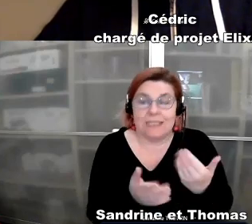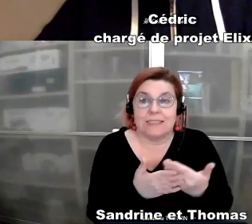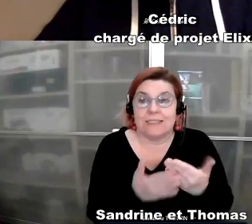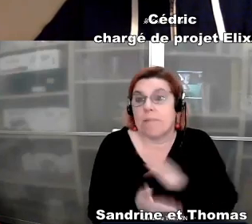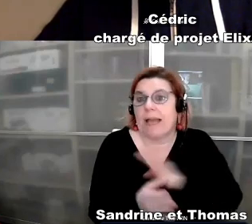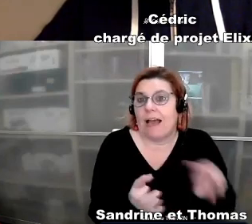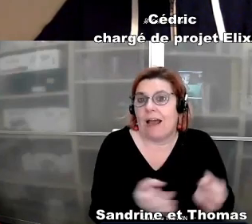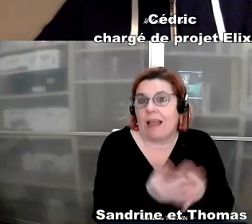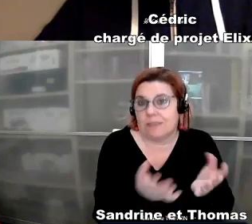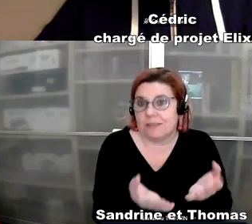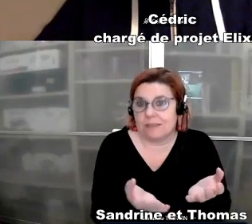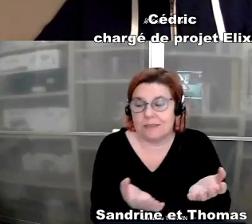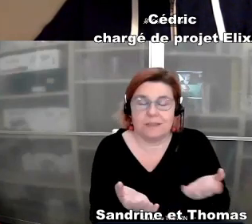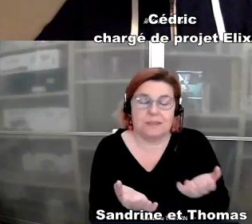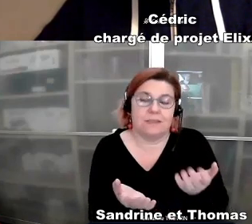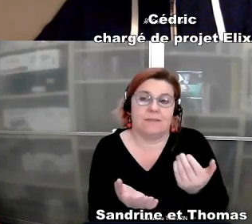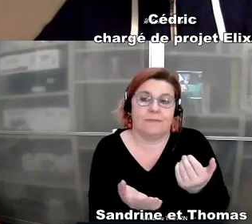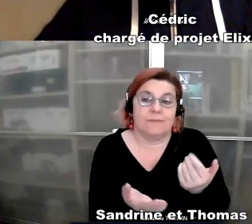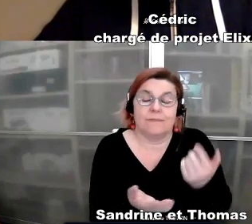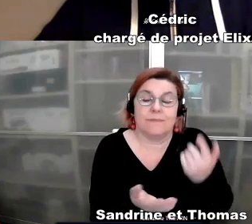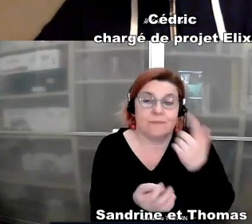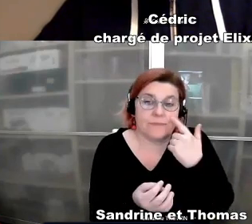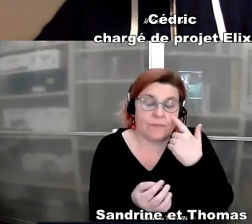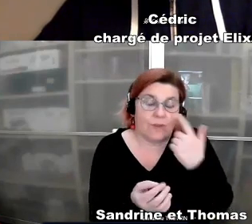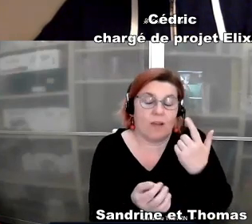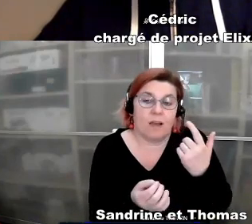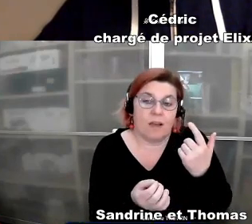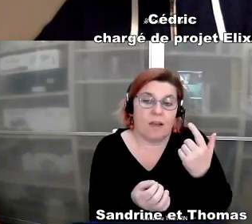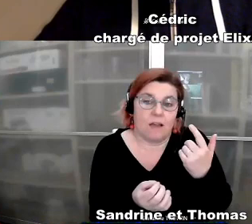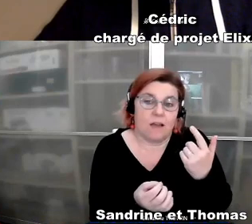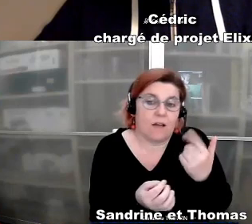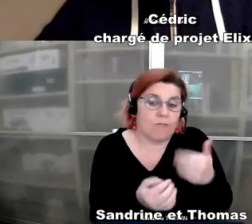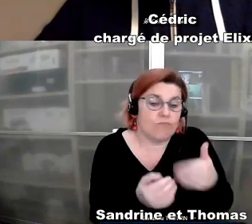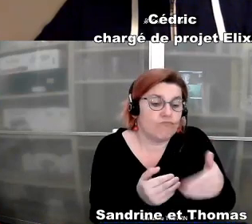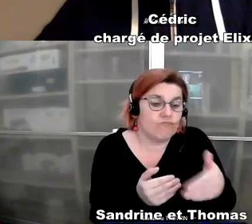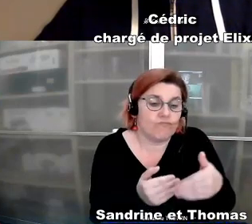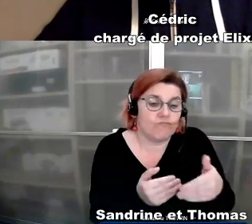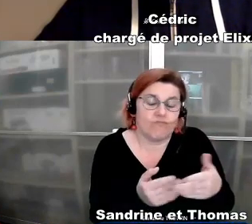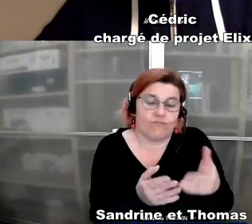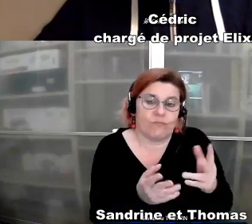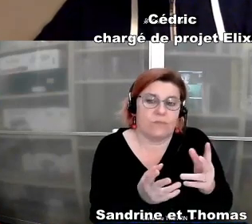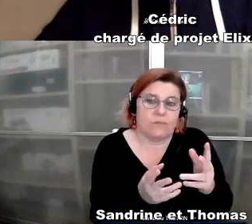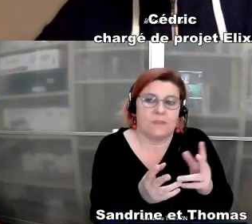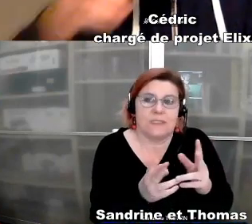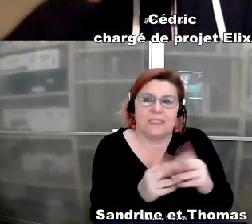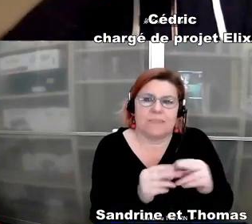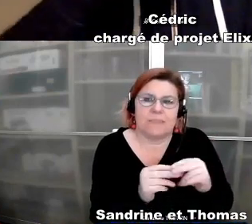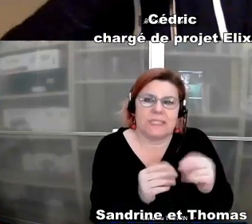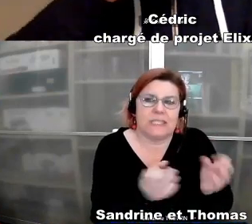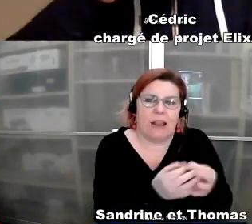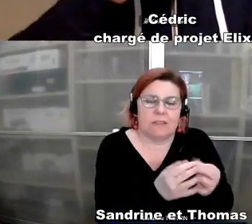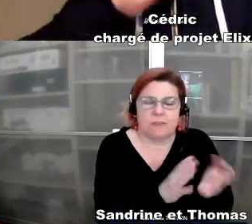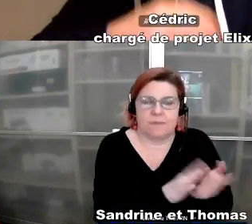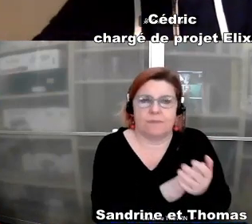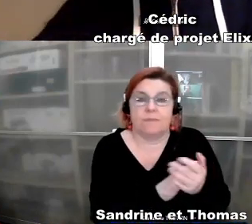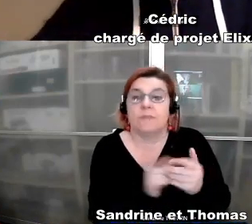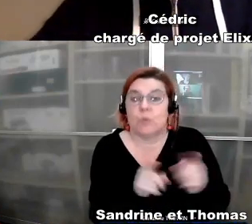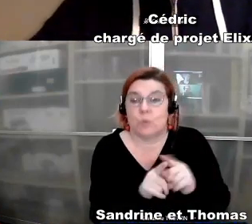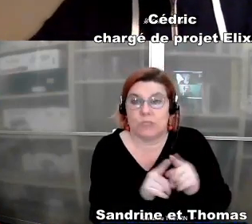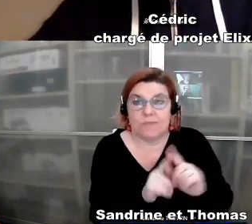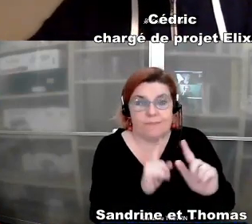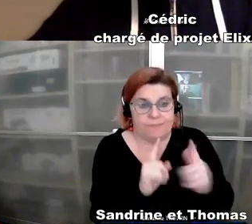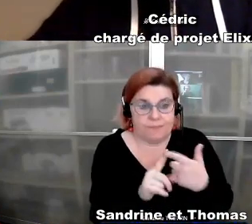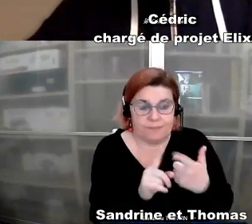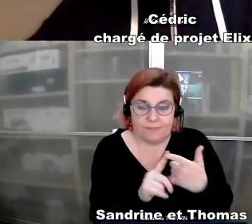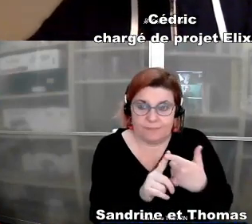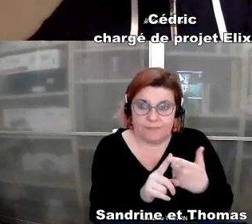Elix. Donc voilà, je vais avoir l'occasion là dans quelques secondes de détailler tout ça. Mais on a aussi un programme qui